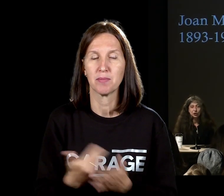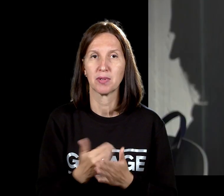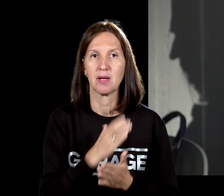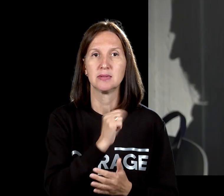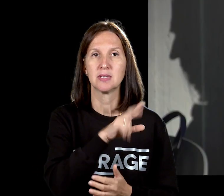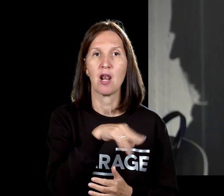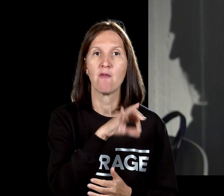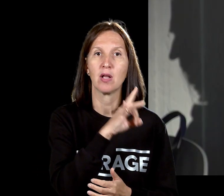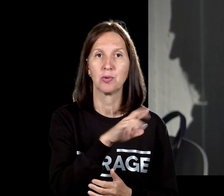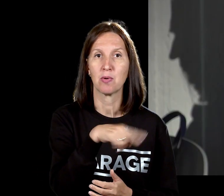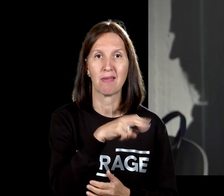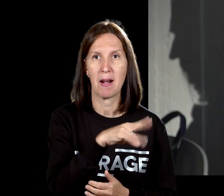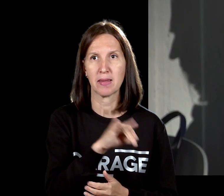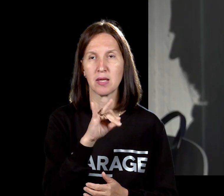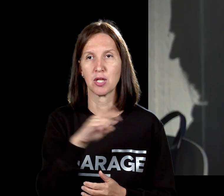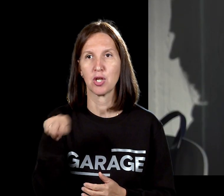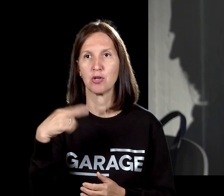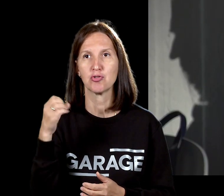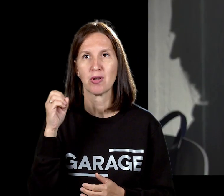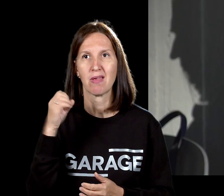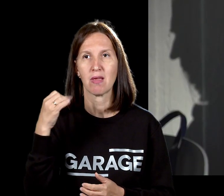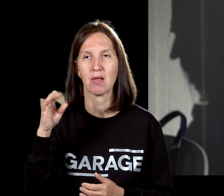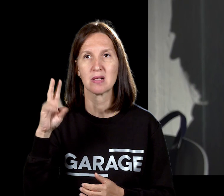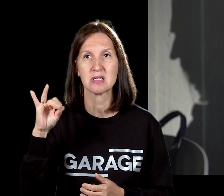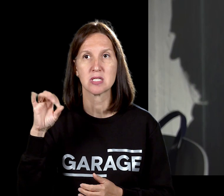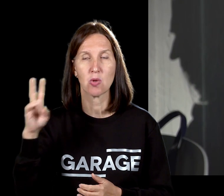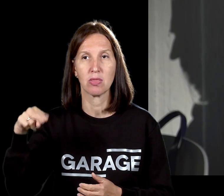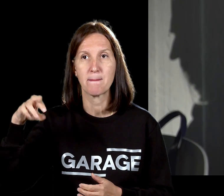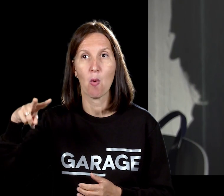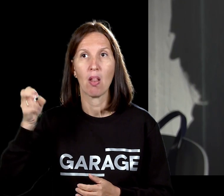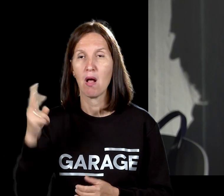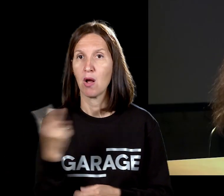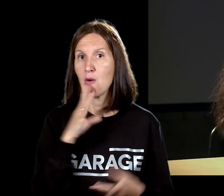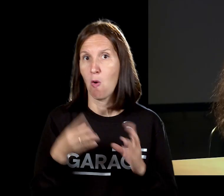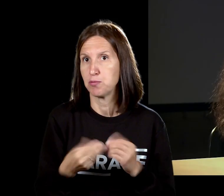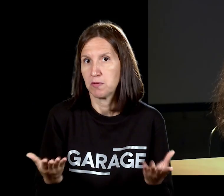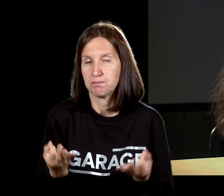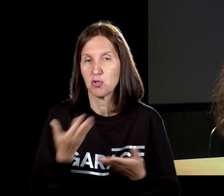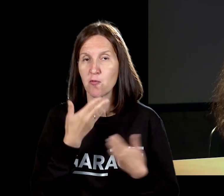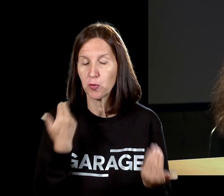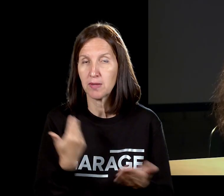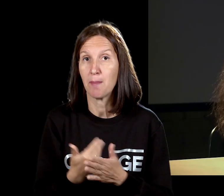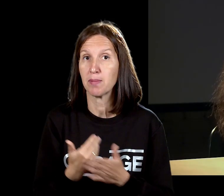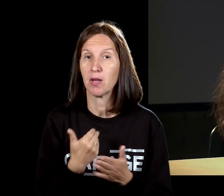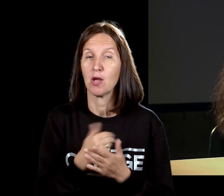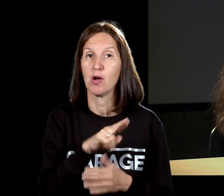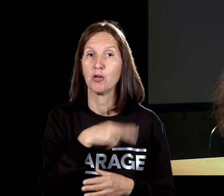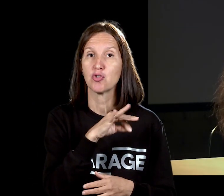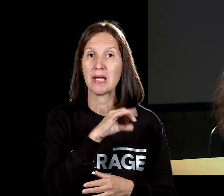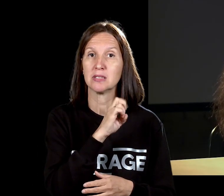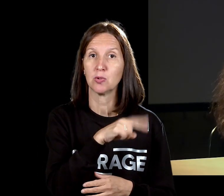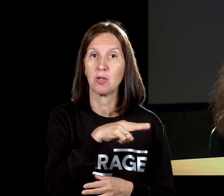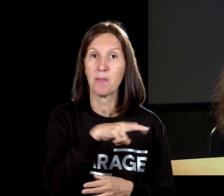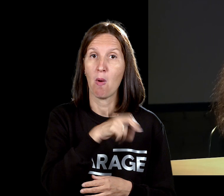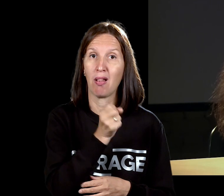Сальватором Дали и Джексоном Поллоком. Ничего. Но вот понять, что общего между, каким образом, что общего между Джексоном Поллоком и Хуаном Миро, и как это